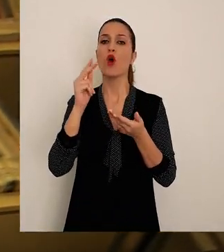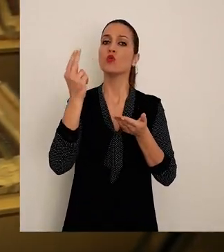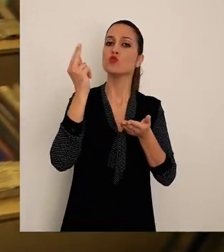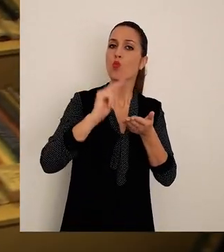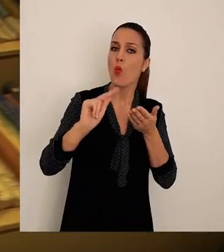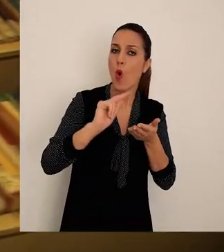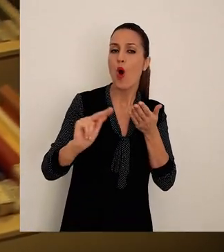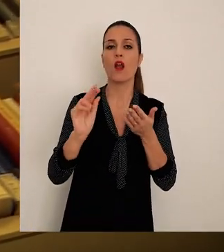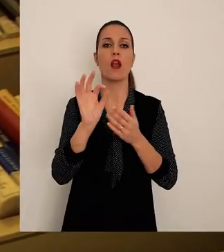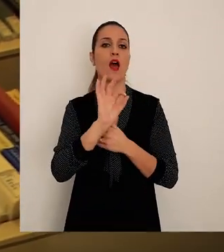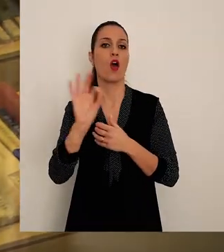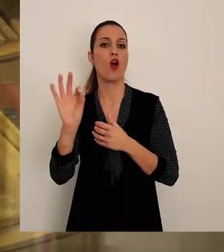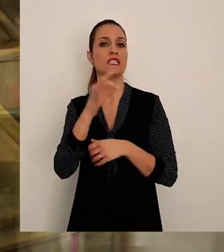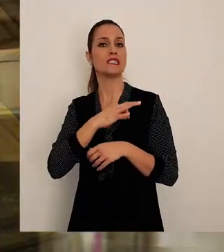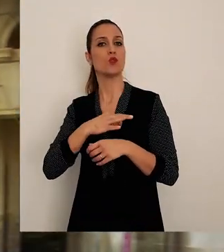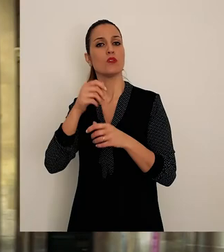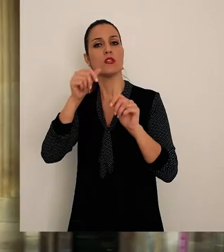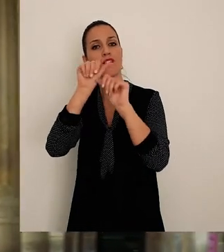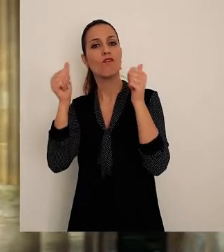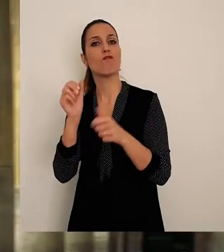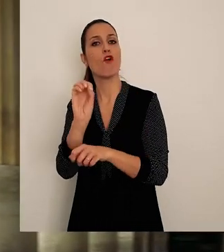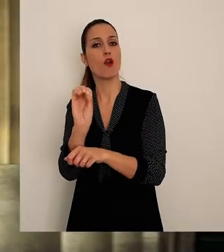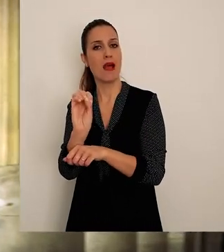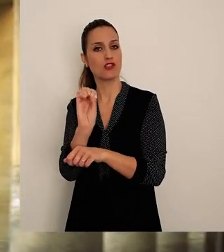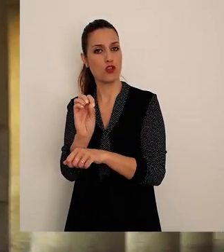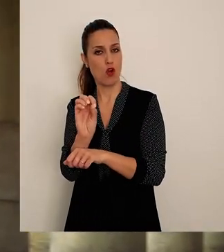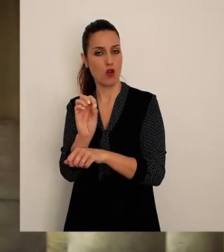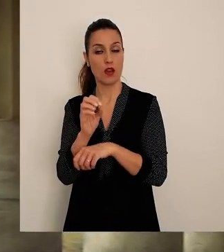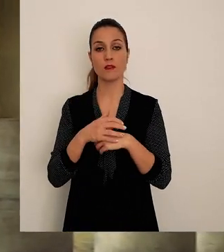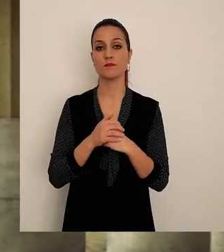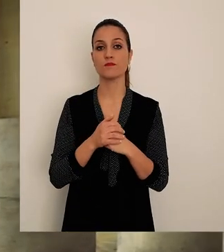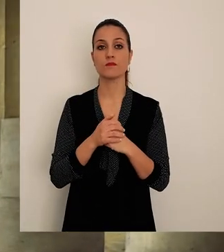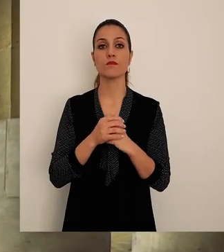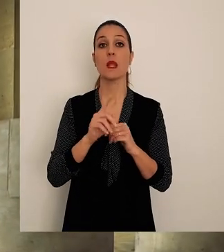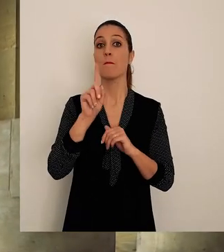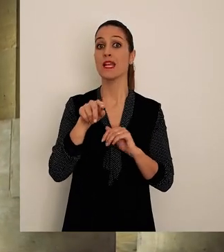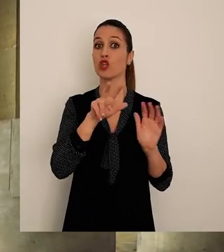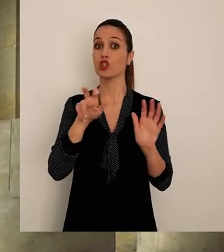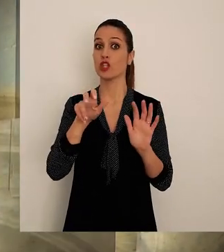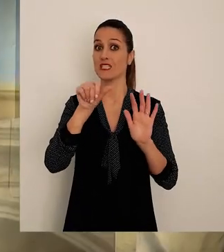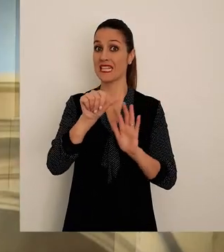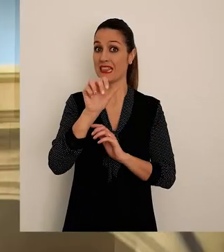funzione educativa, ospitando differenti scuole e istituti di formazione.